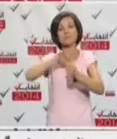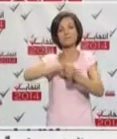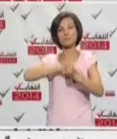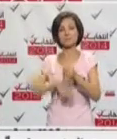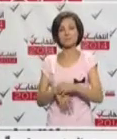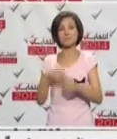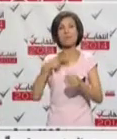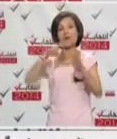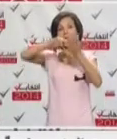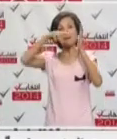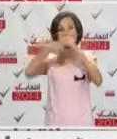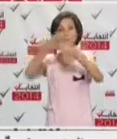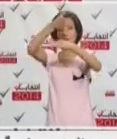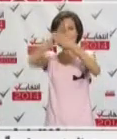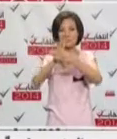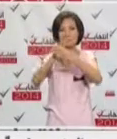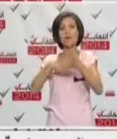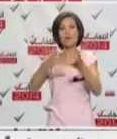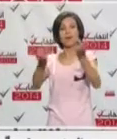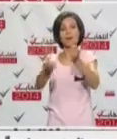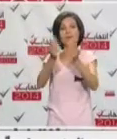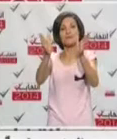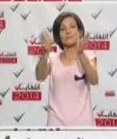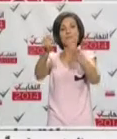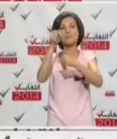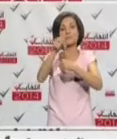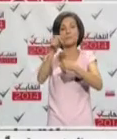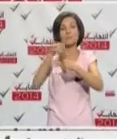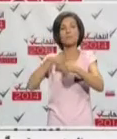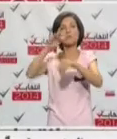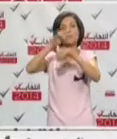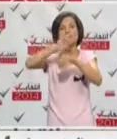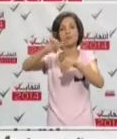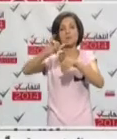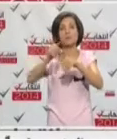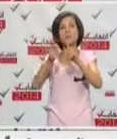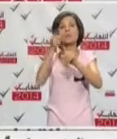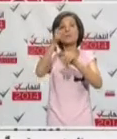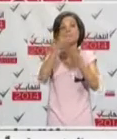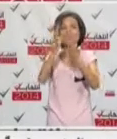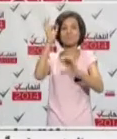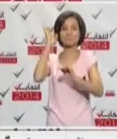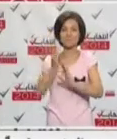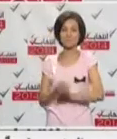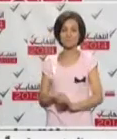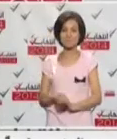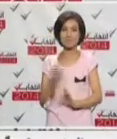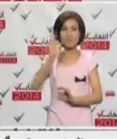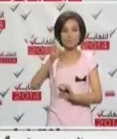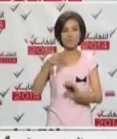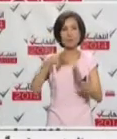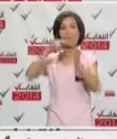ولدينا خطط جاهزه لانقاذ هذه الصناديق دون المسح بقدرات الشعب التونسي كذلك